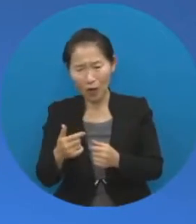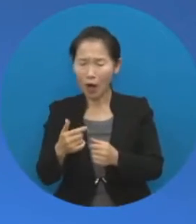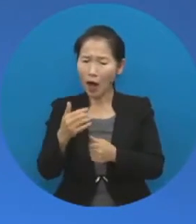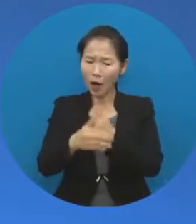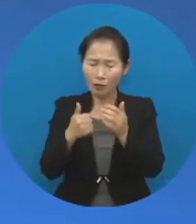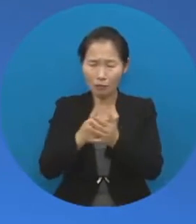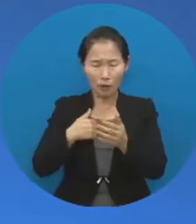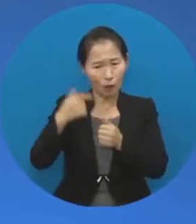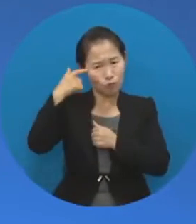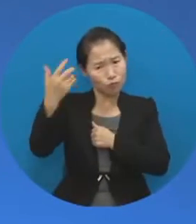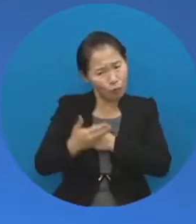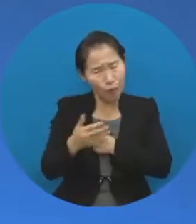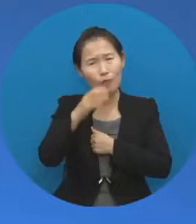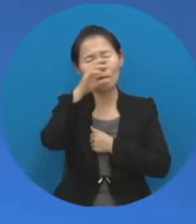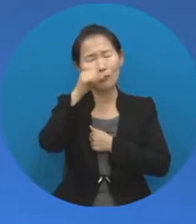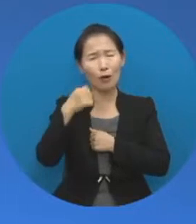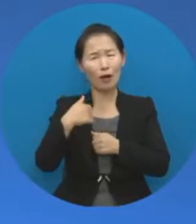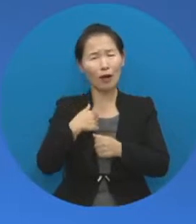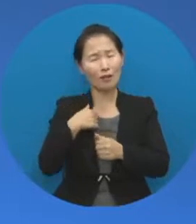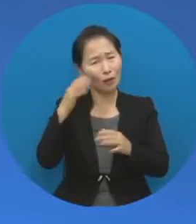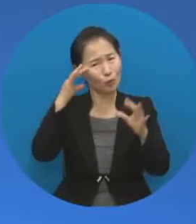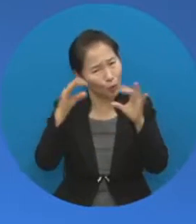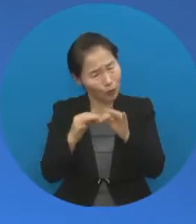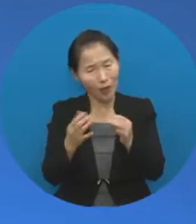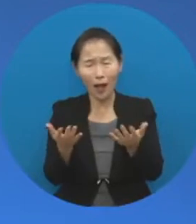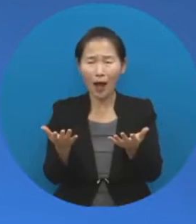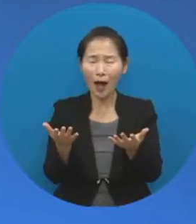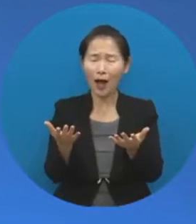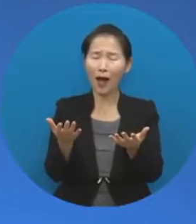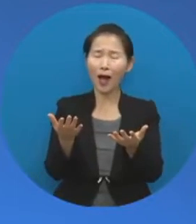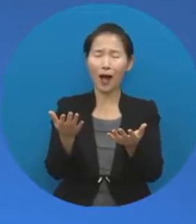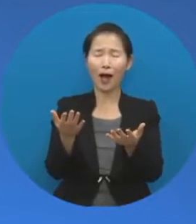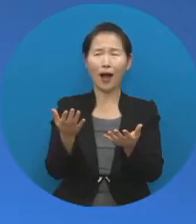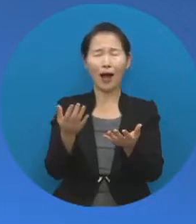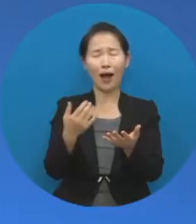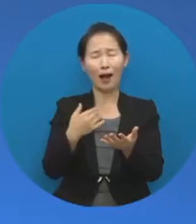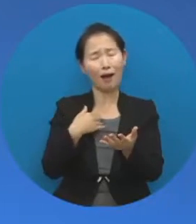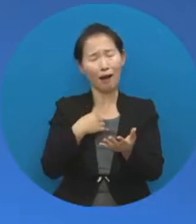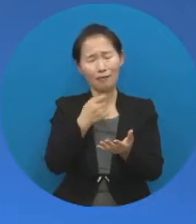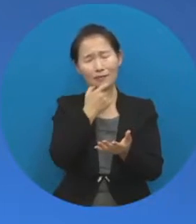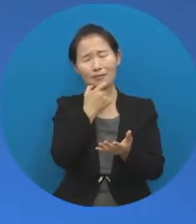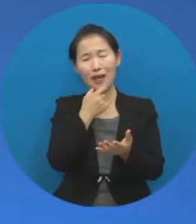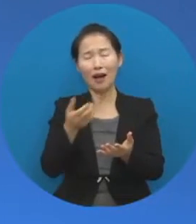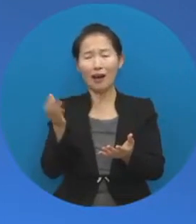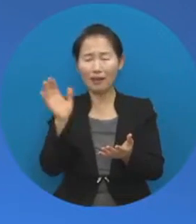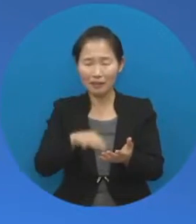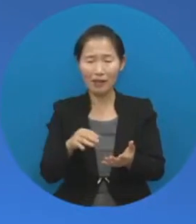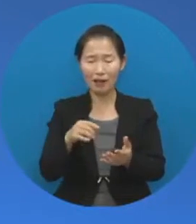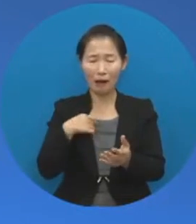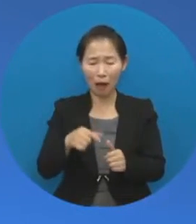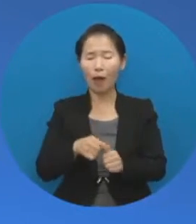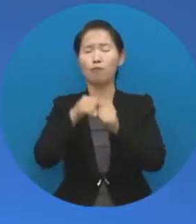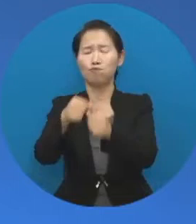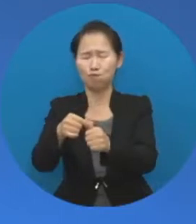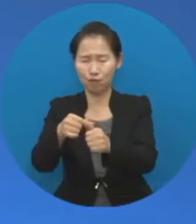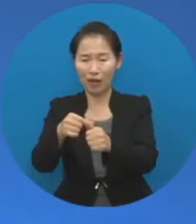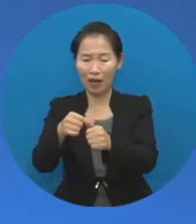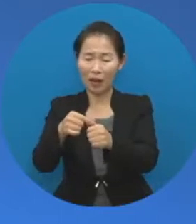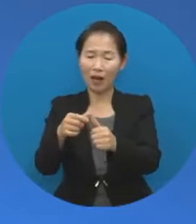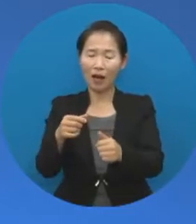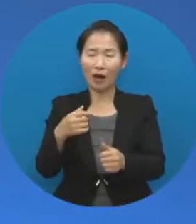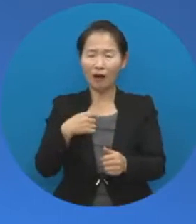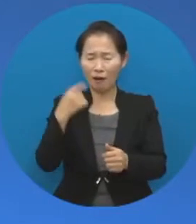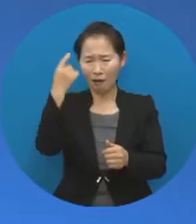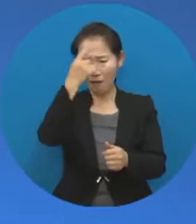않으시고 저기 이제 그 실장님 밑에 보낸 거죠. 그래서 저는 너무 고통스러웠어요. 저는 화상 입은